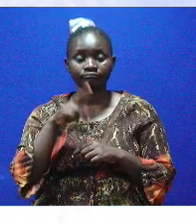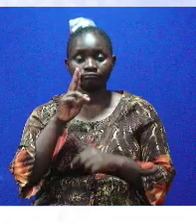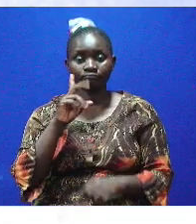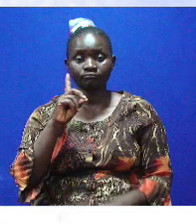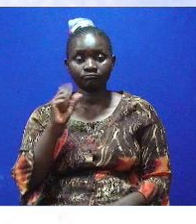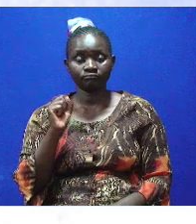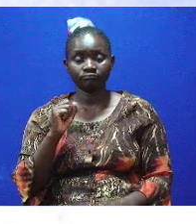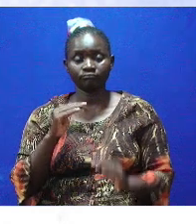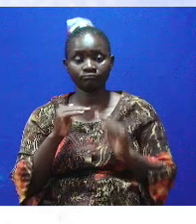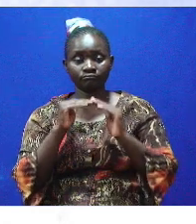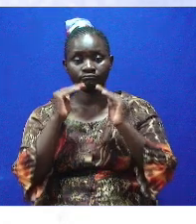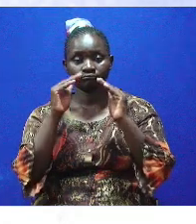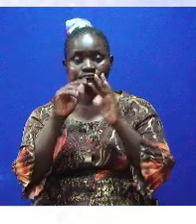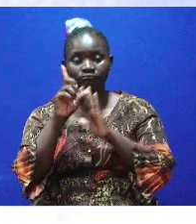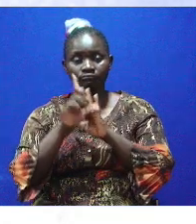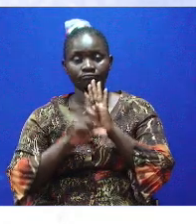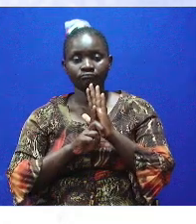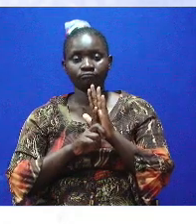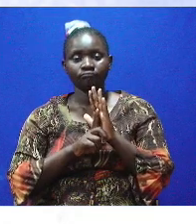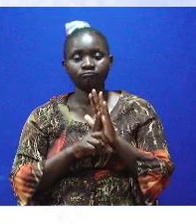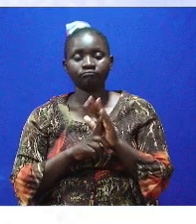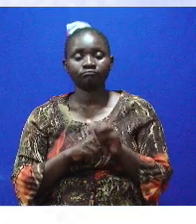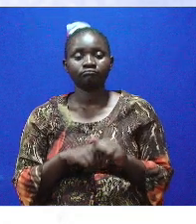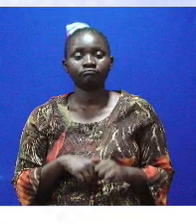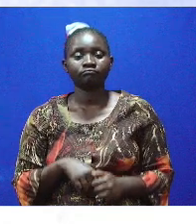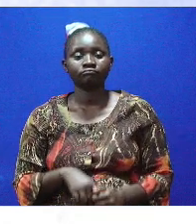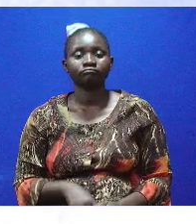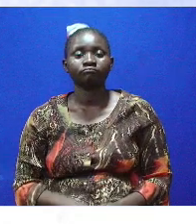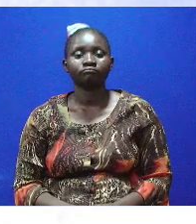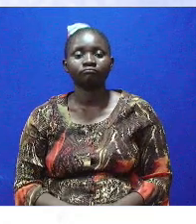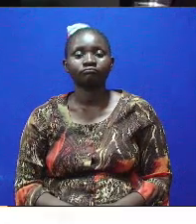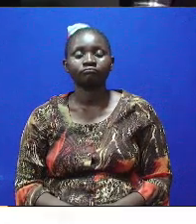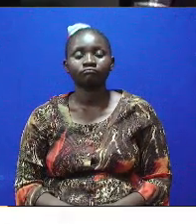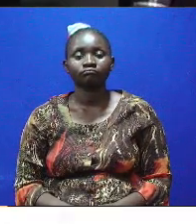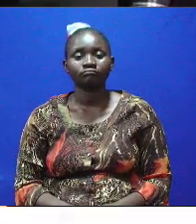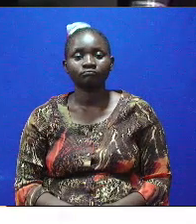by Mokriga Tambo Kregetin, the Tokuman, you go on Molikator Jury, Kerubo.